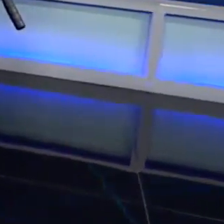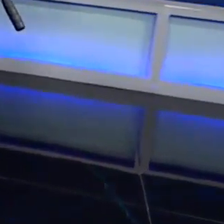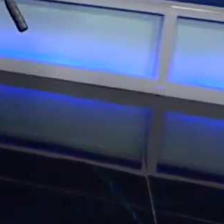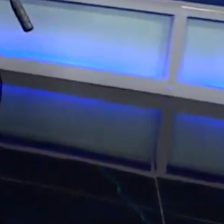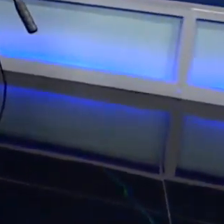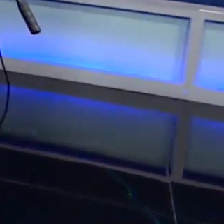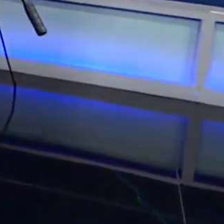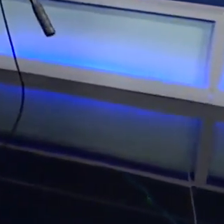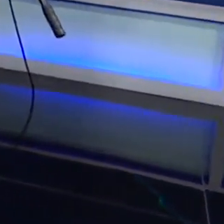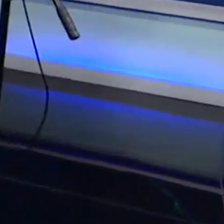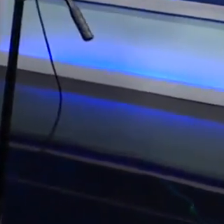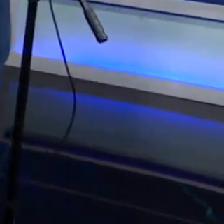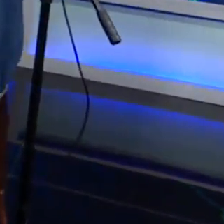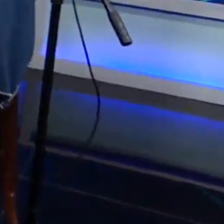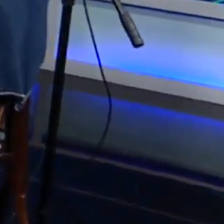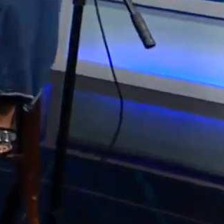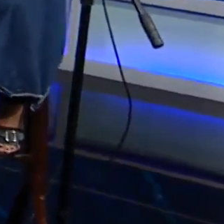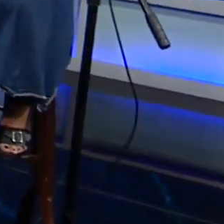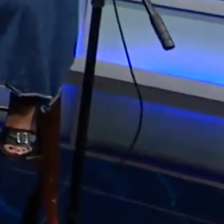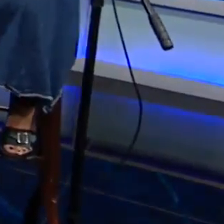Cette drôle de voix, elle a.